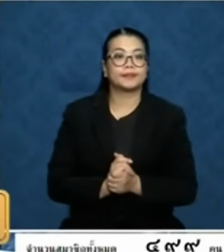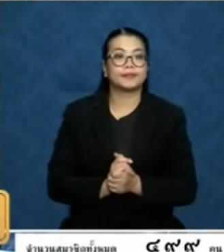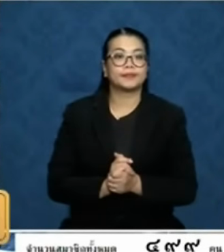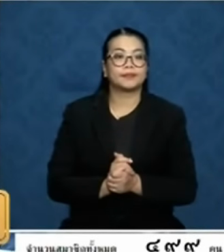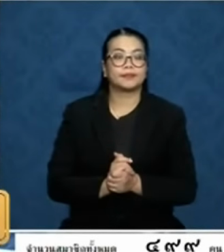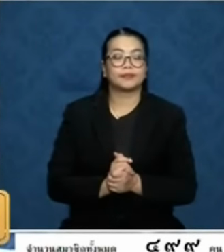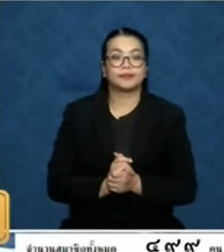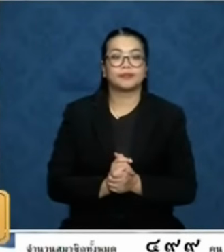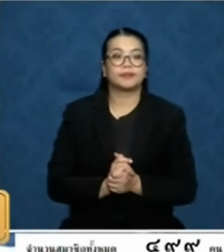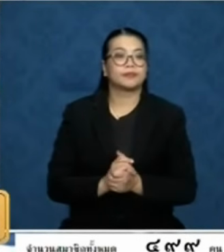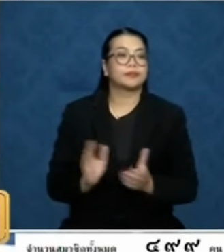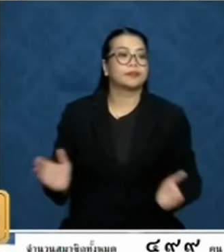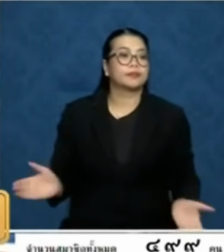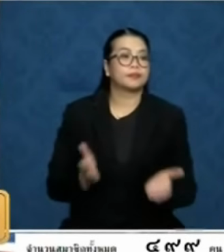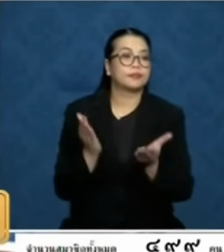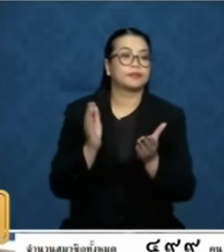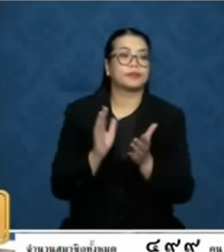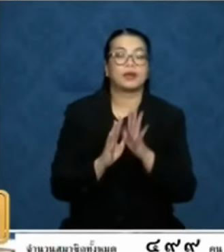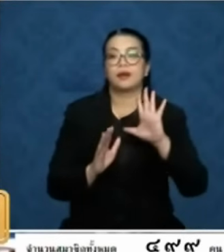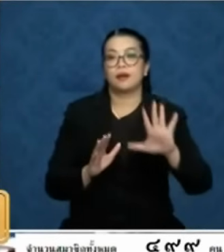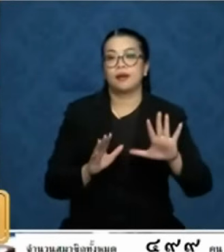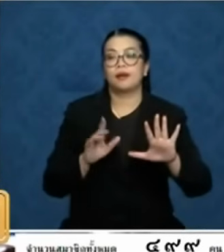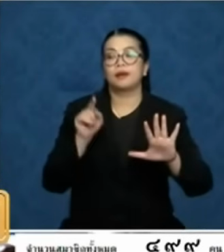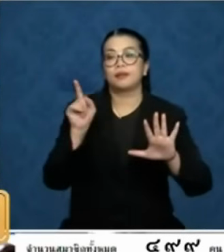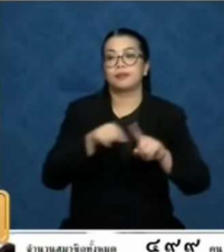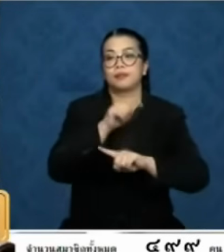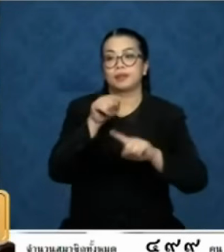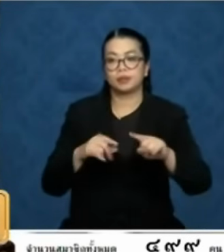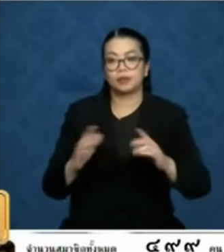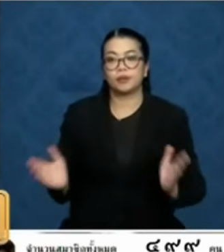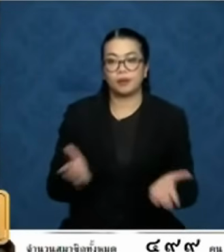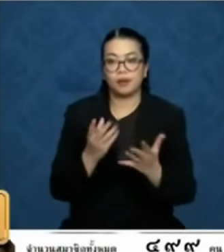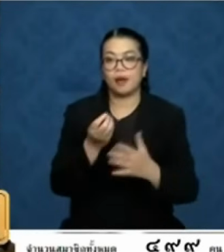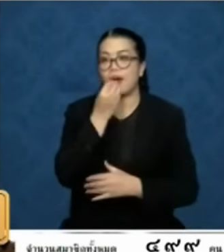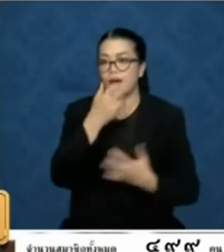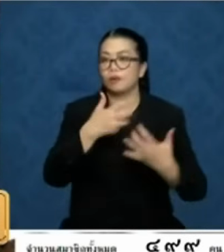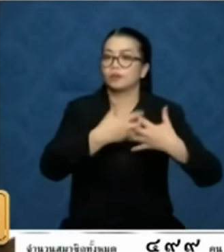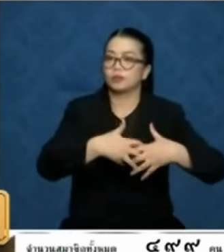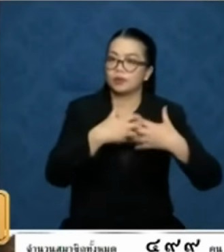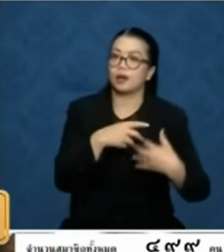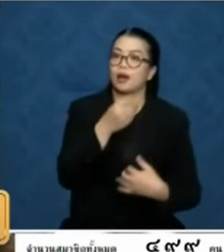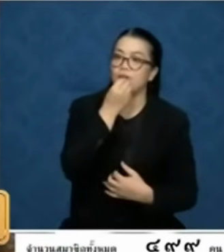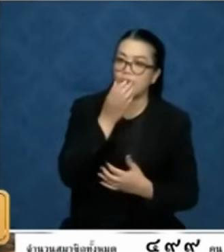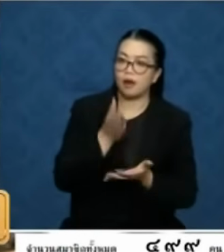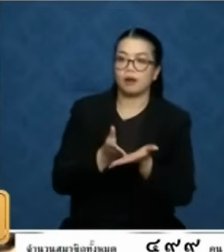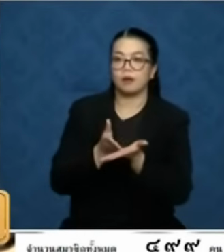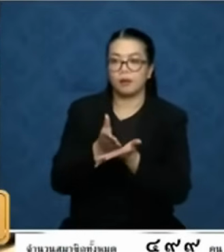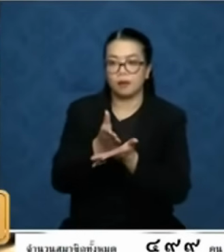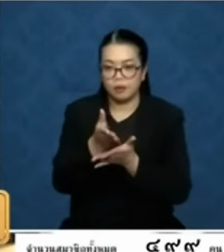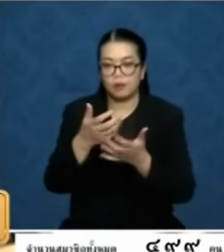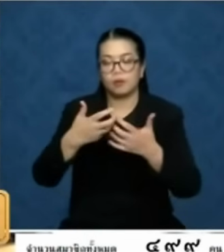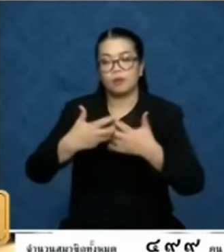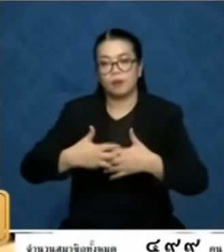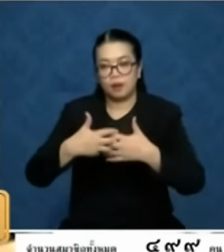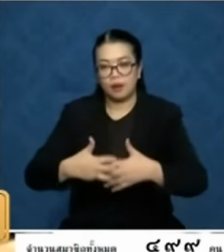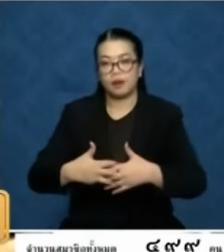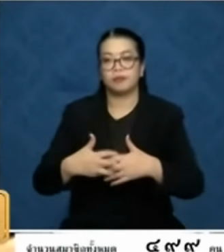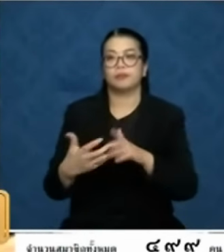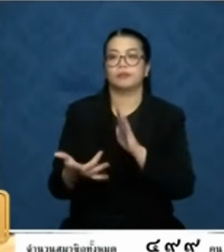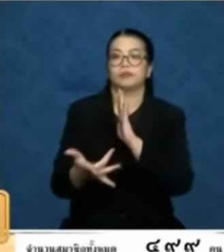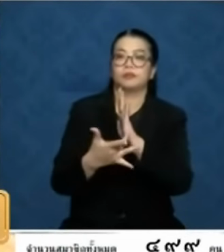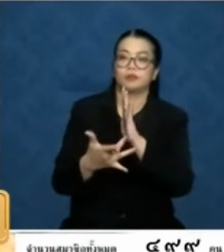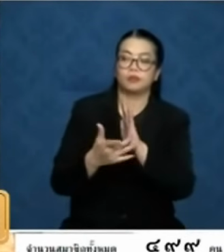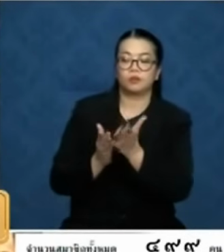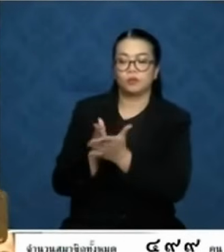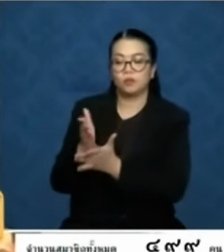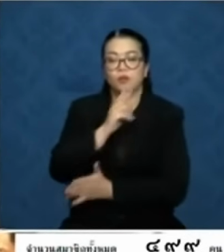ยละ 5 ซึ่งครอบคลุมอุตสาหกรรมอาหารอุตสาหกรรมชีวภาคอุตสาหกรรมและบริการทางด้านการ